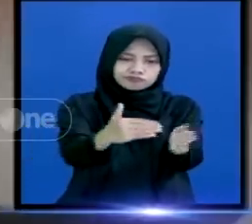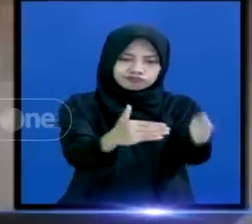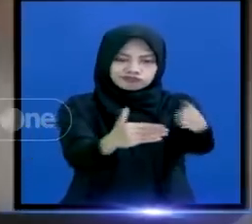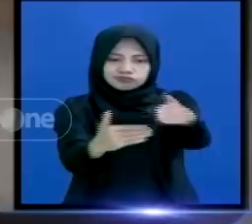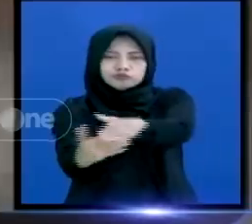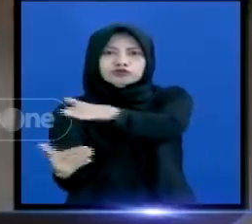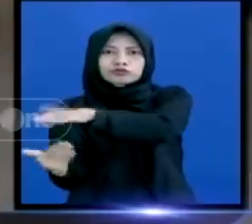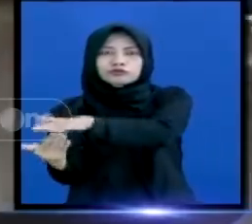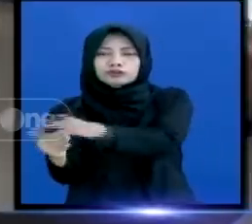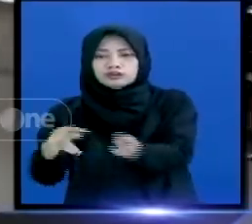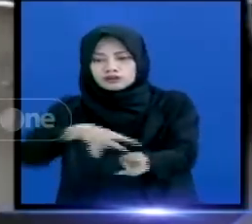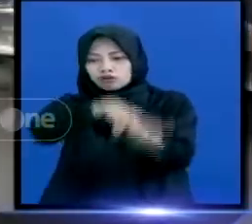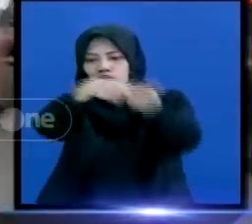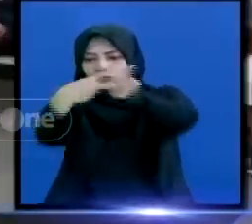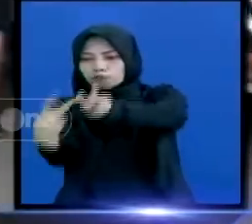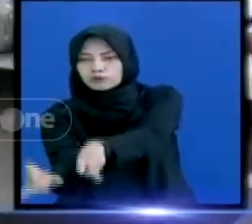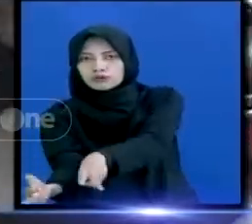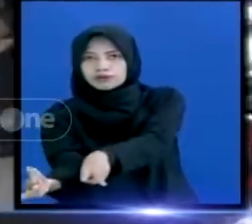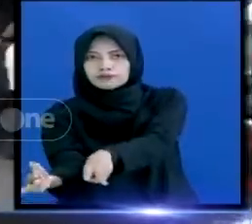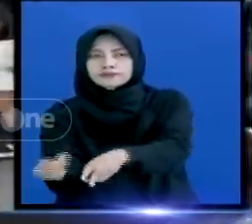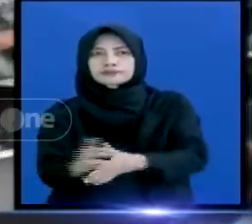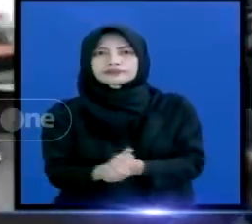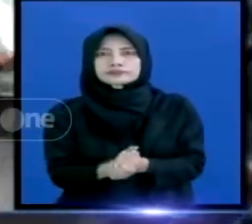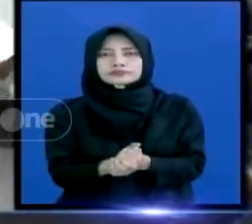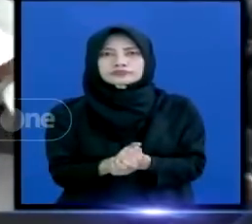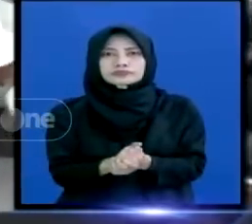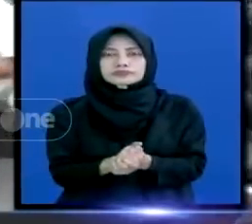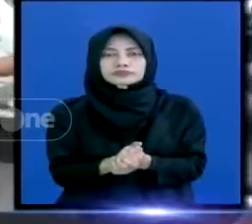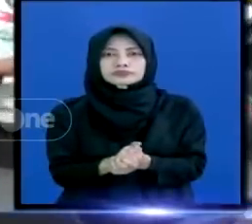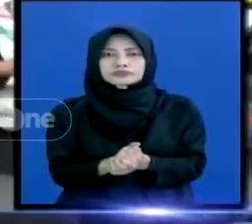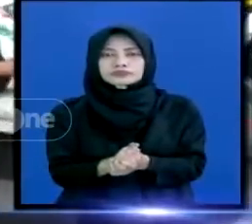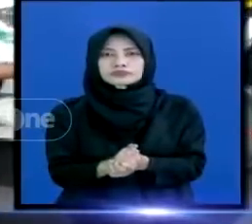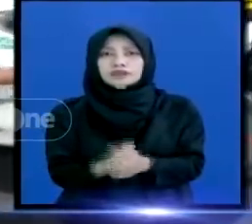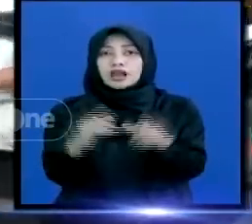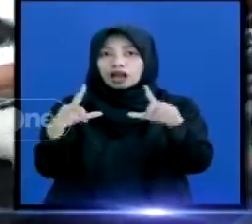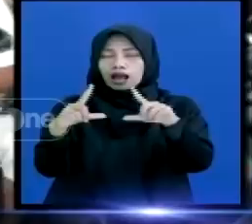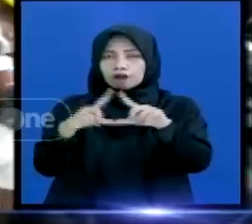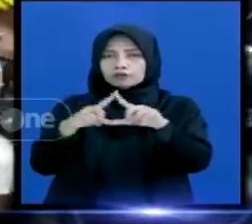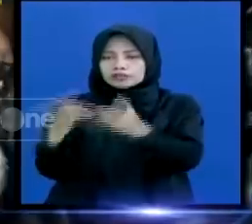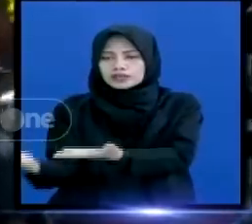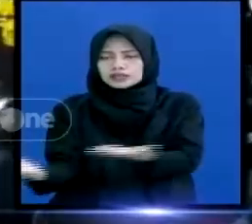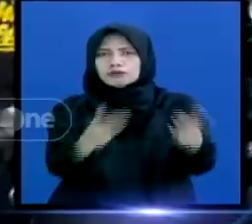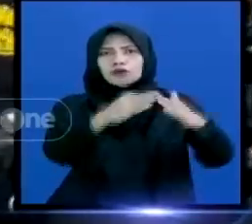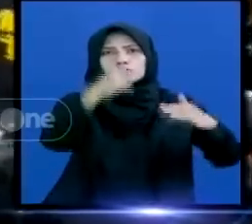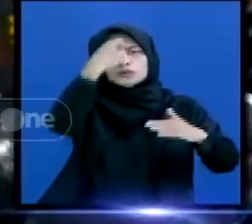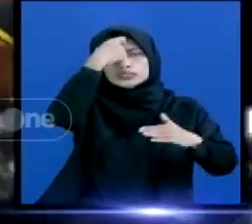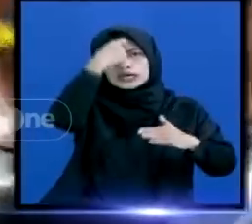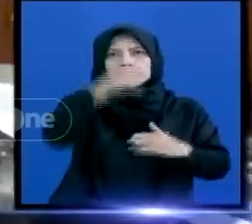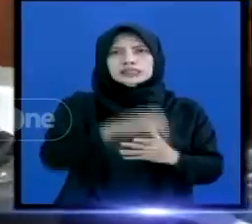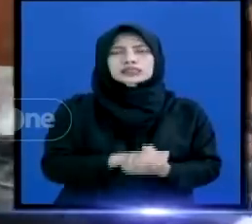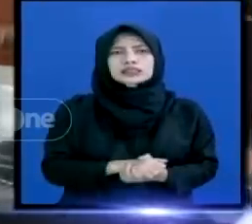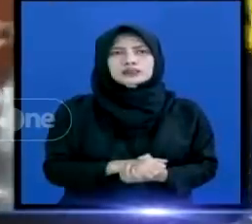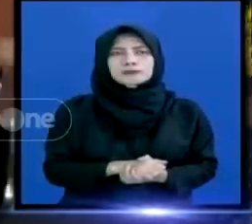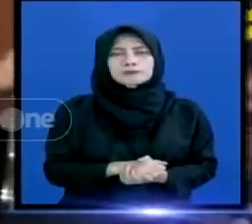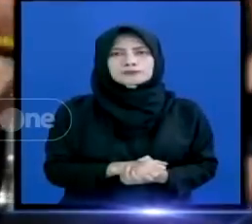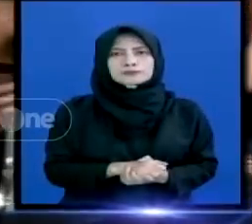dan kemudian keduanya terjatuh. Selanjutnya Afridza dilarikan ke rumah sakit menggunakan helikopter. Menurut